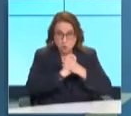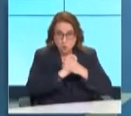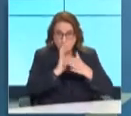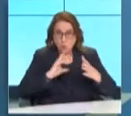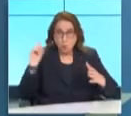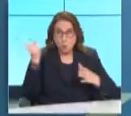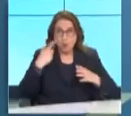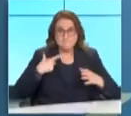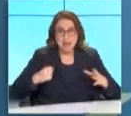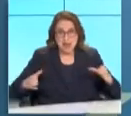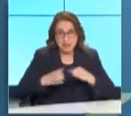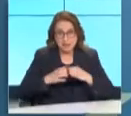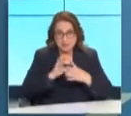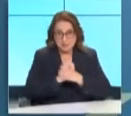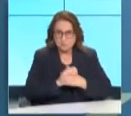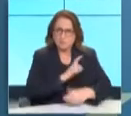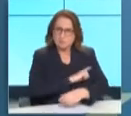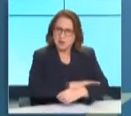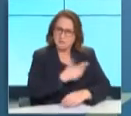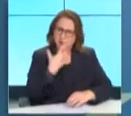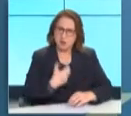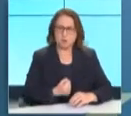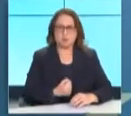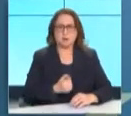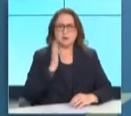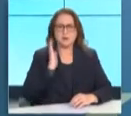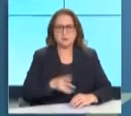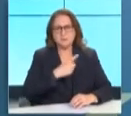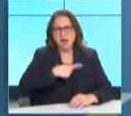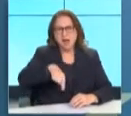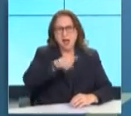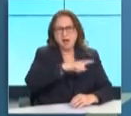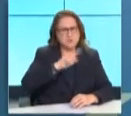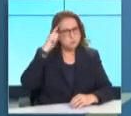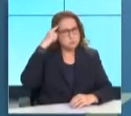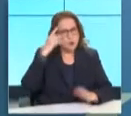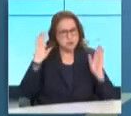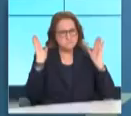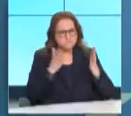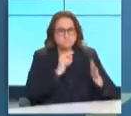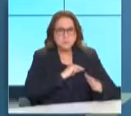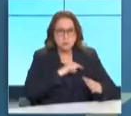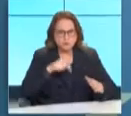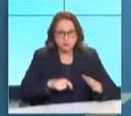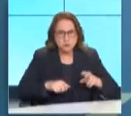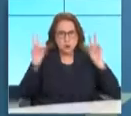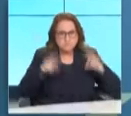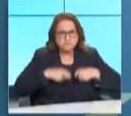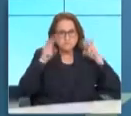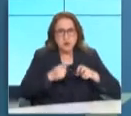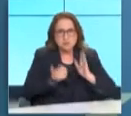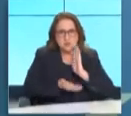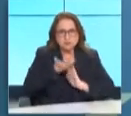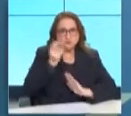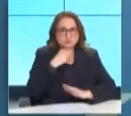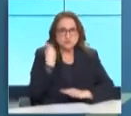αγοραστές φυσικού αερίου για να σπάσουμε αυτό το παιχνίδι των κερδοσκόπων και να μην αφήνουμε, να μην δίνουμε, να μην χρηματοδοτούμε ουσιαστικά με τις τιμές που πληρώνουμε τον